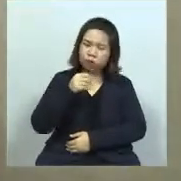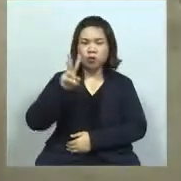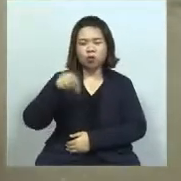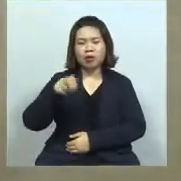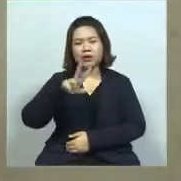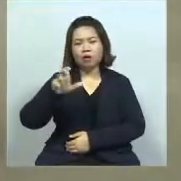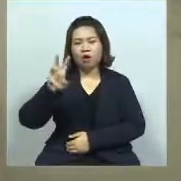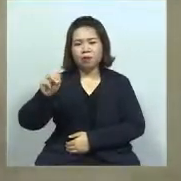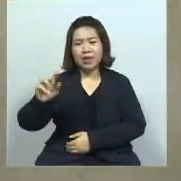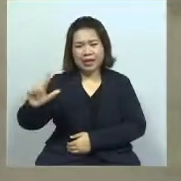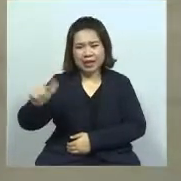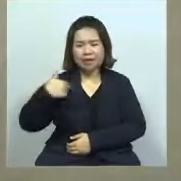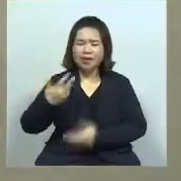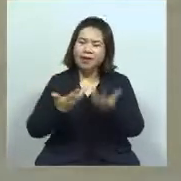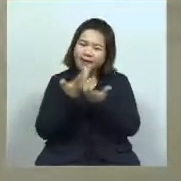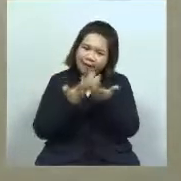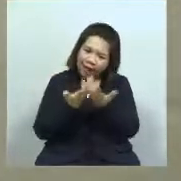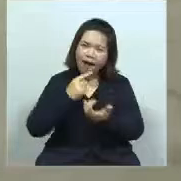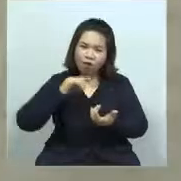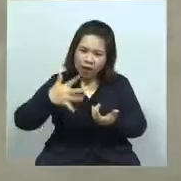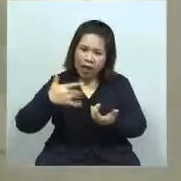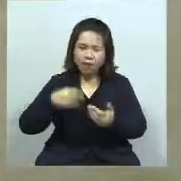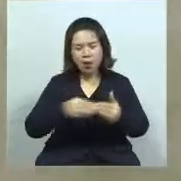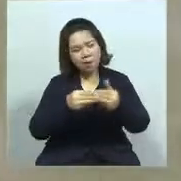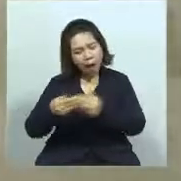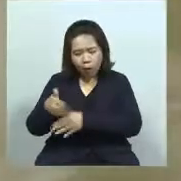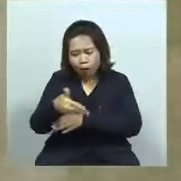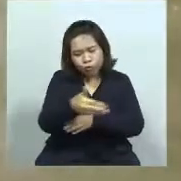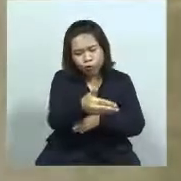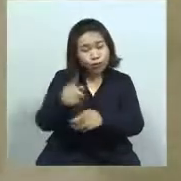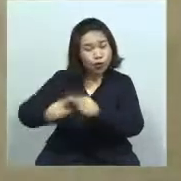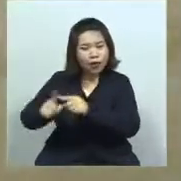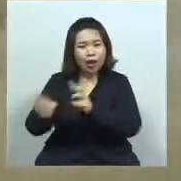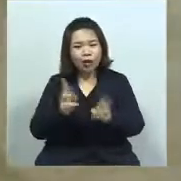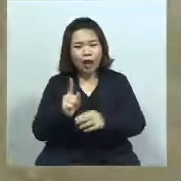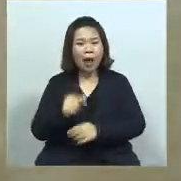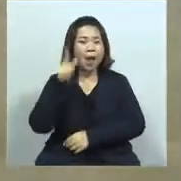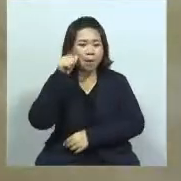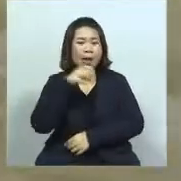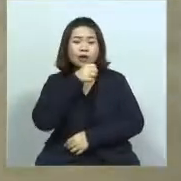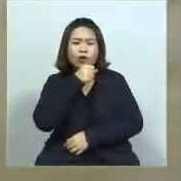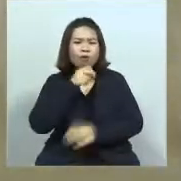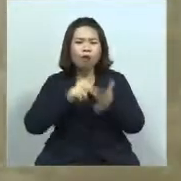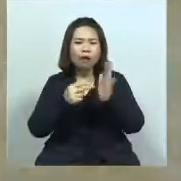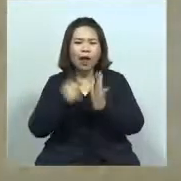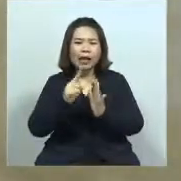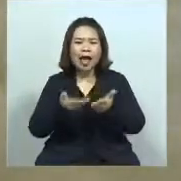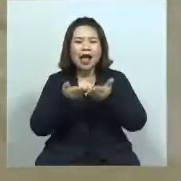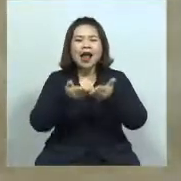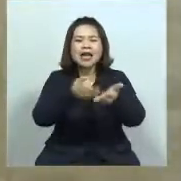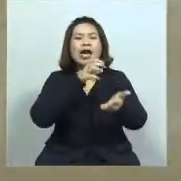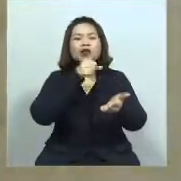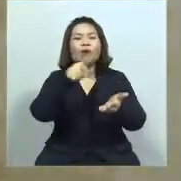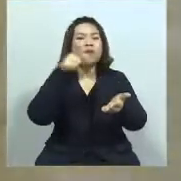2,300 มิลลิลิตรมีหญ้าทะเลแล้วก็จะต้องพาไปออกกำลังกายด้วยนะครับเวลาออกกำลังกายก็ไปกับแม่ส้มแม่ส้มที่ว่าเนี่ยก็คือเรือลำ